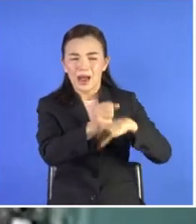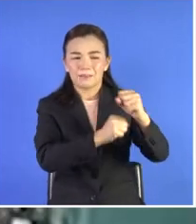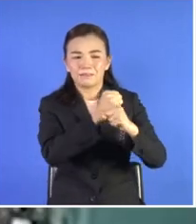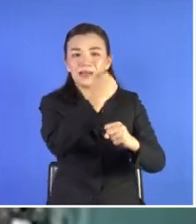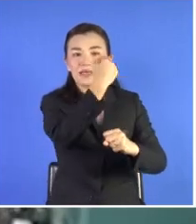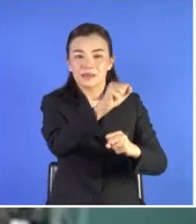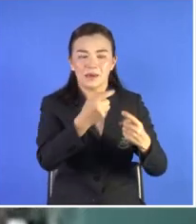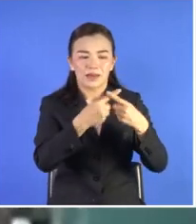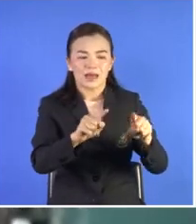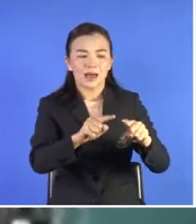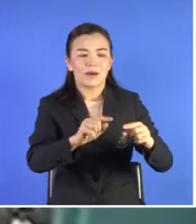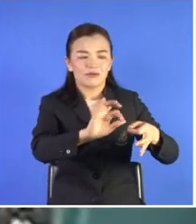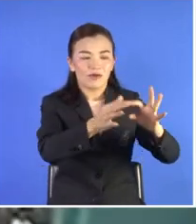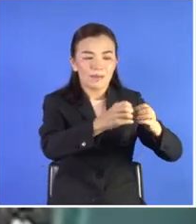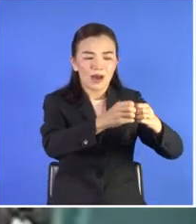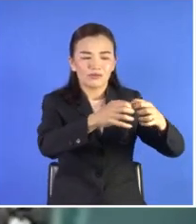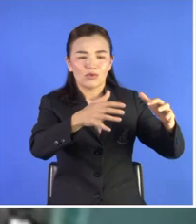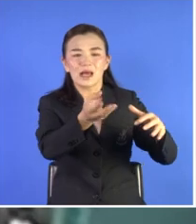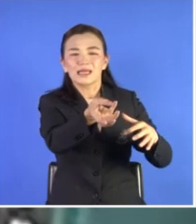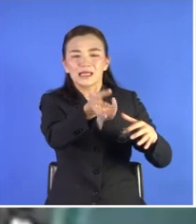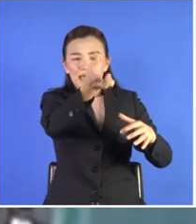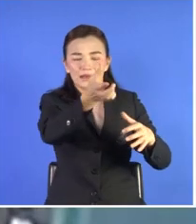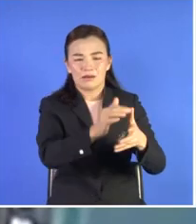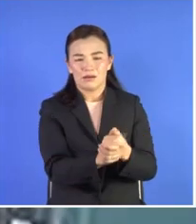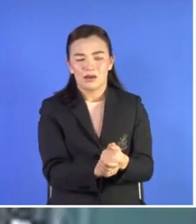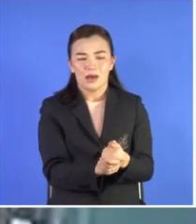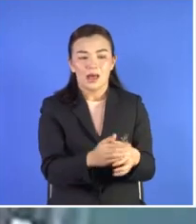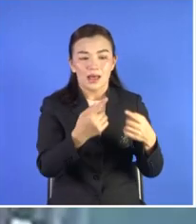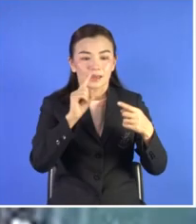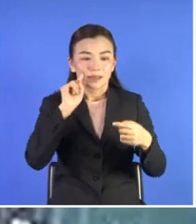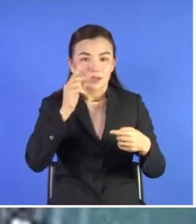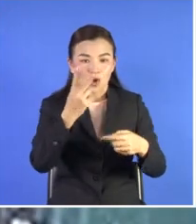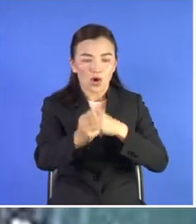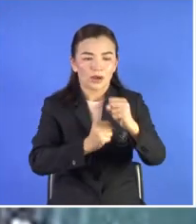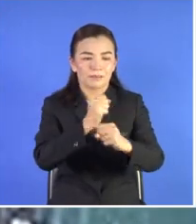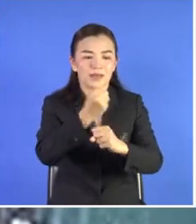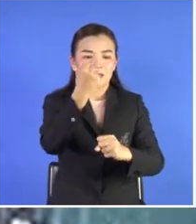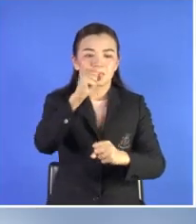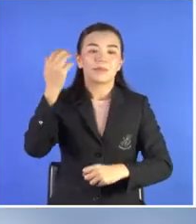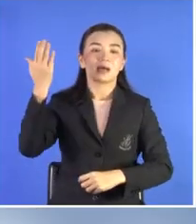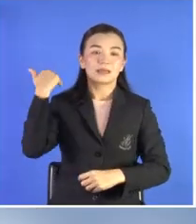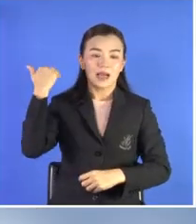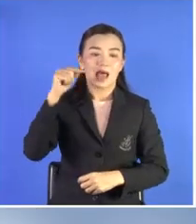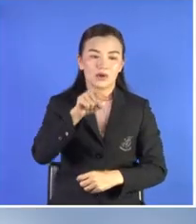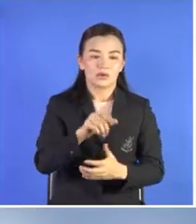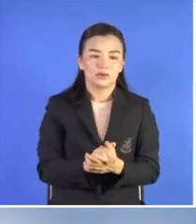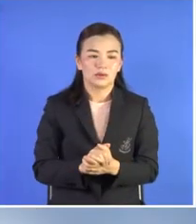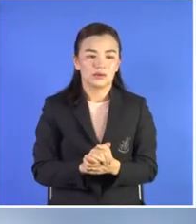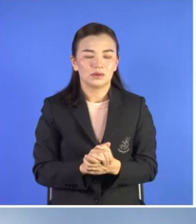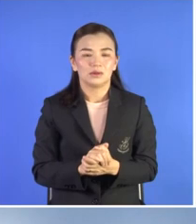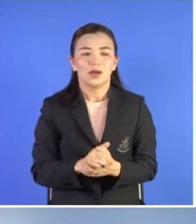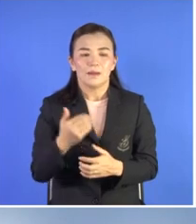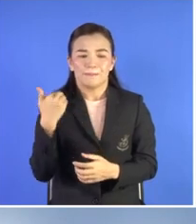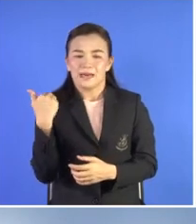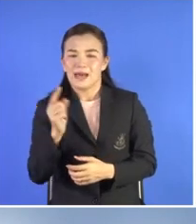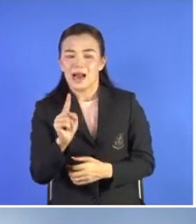ไหม้เล็กน้อยนะคะไม่มีคนบาดเจ็บไม่มีความเสียหายอะไรครั้งที่2ก็ประมาณสัก10ปีก่อนได้เหตุการณ์นั้นเนี่ยก็คือกลายเป็นว่า